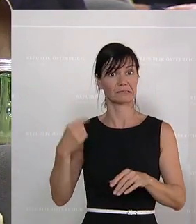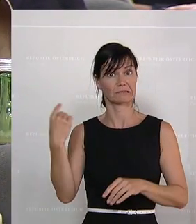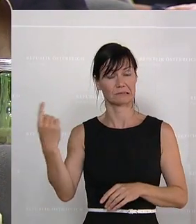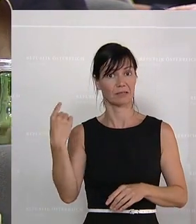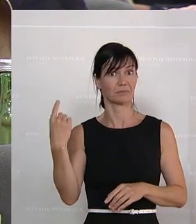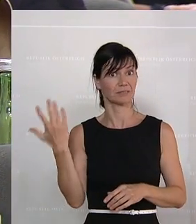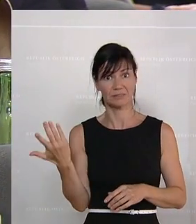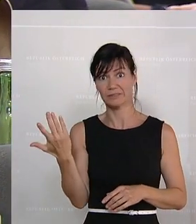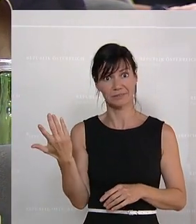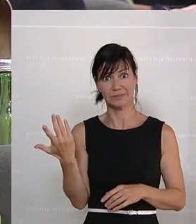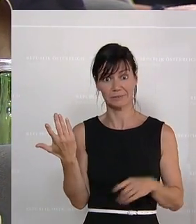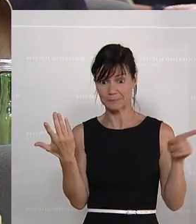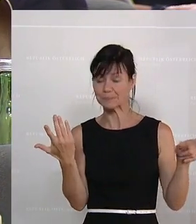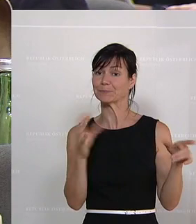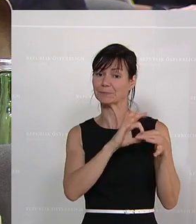diesen preissteigerungen